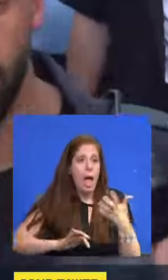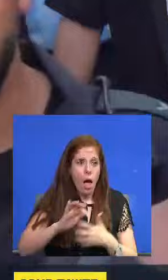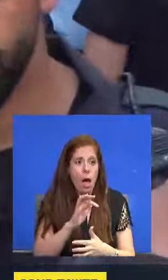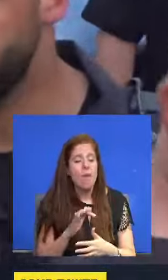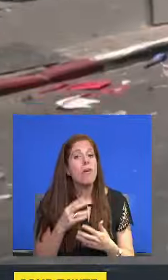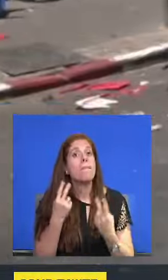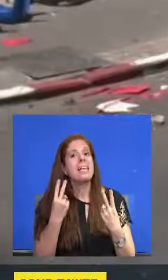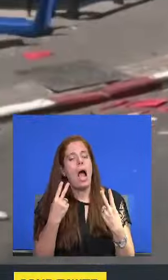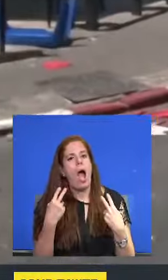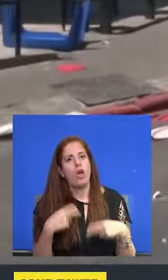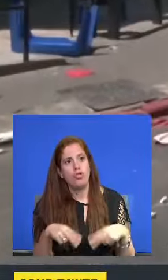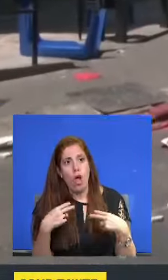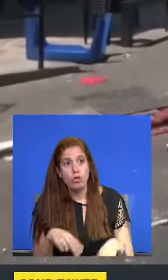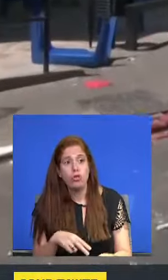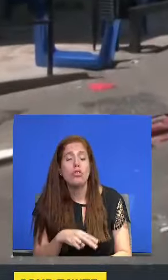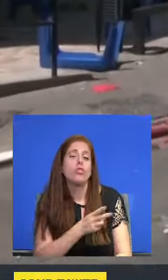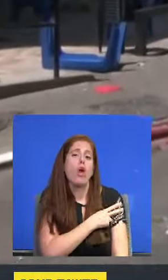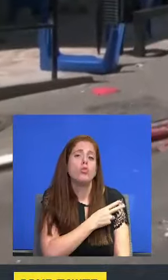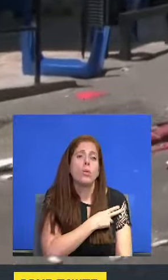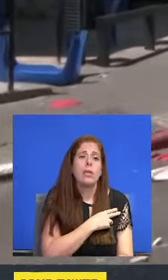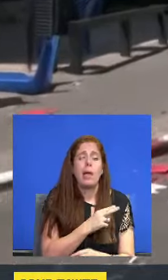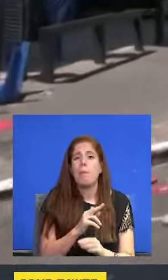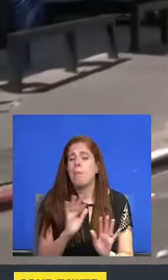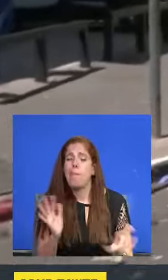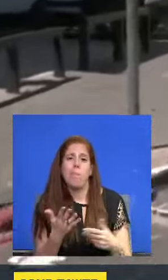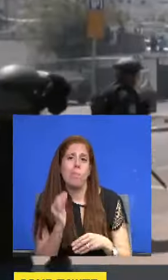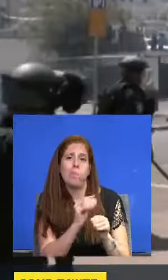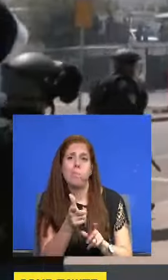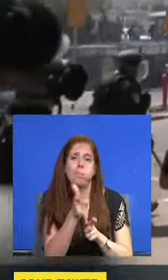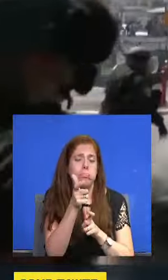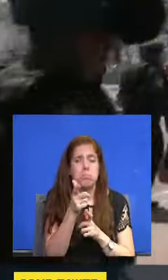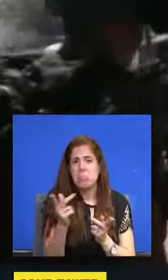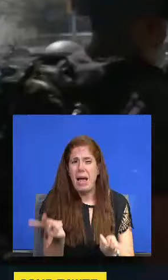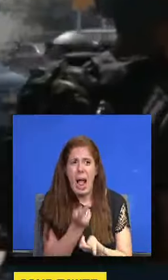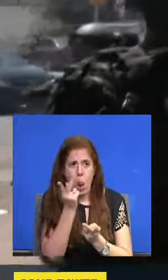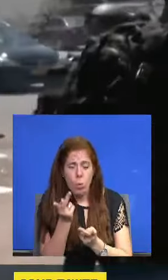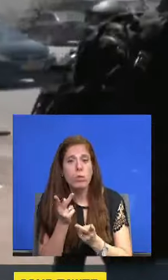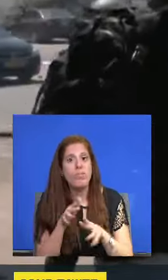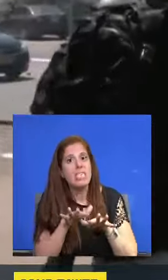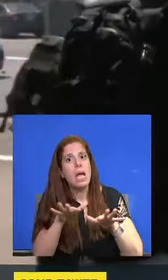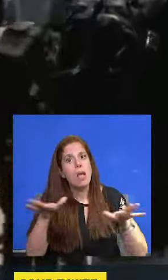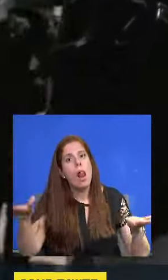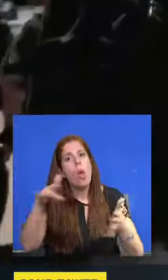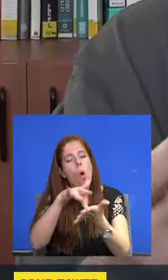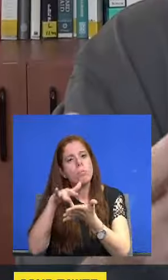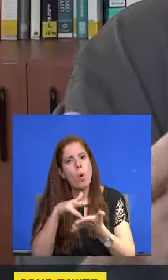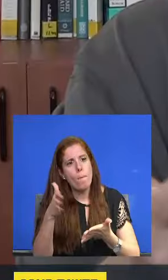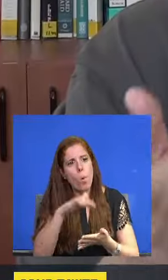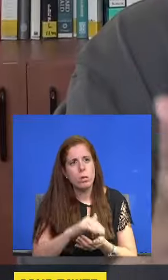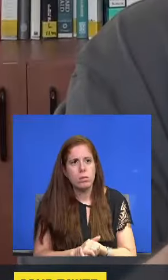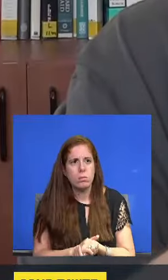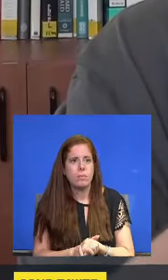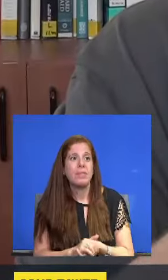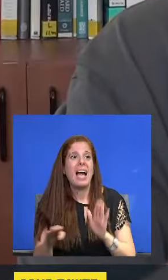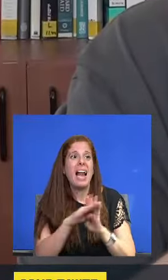חשש שיד השוטרים תהיה קלה על ההדק ושהשימוש בירי חי יתרחב לעוד ועוד אירועים. הכלל הוא שאסור